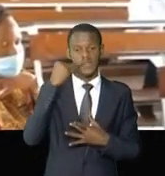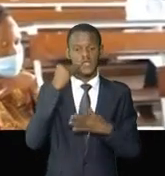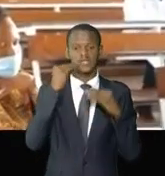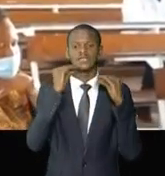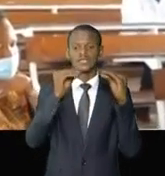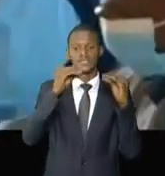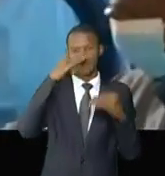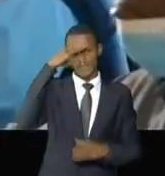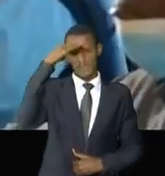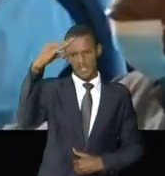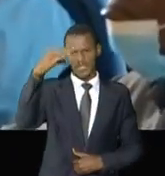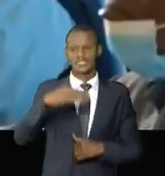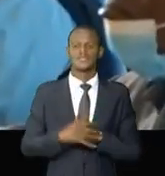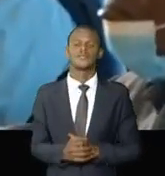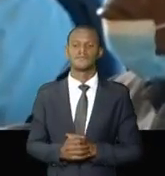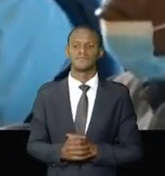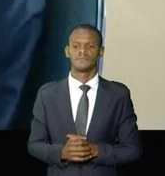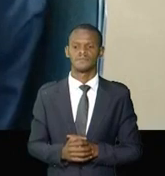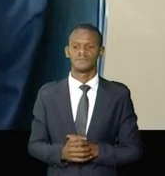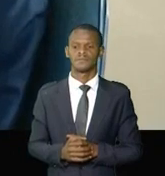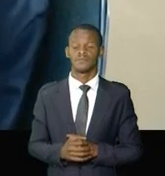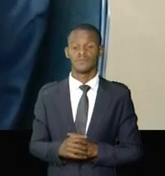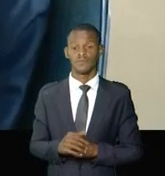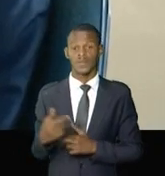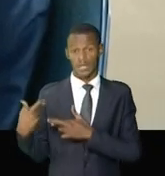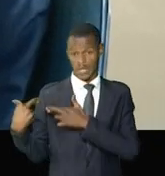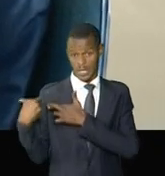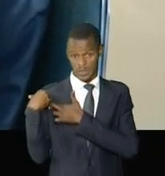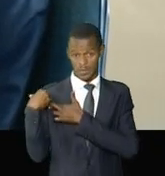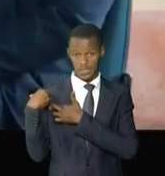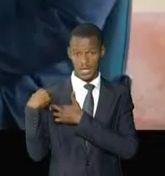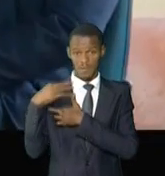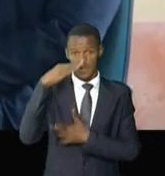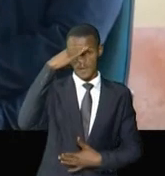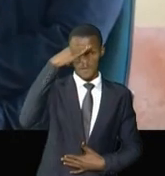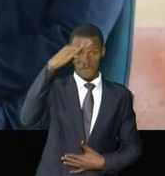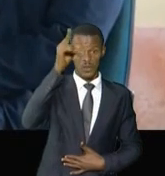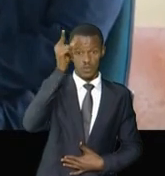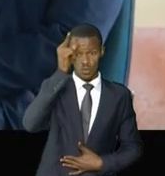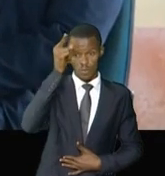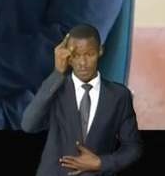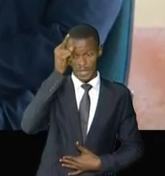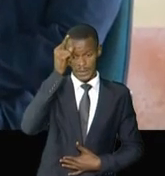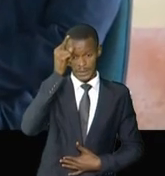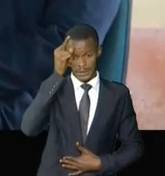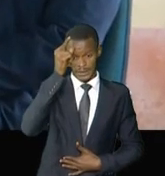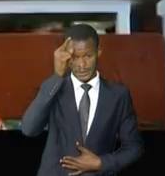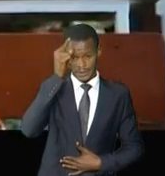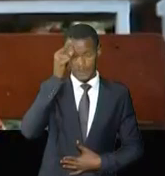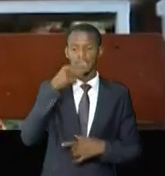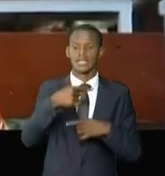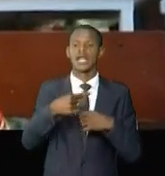contexte de reprise des activités académiques, le recteur de l'UNILO, qui entend garder le cap de l'excellence, a initié un